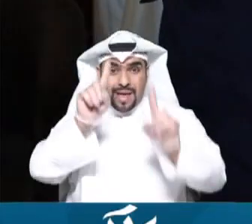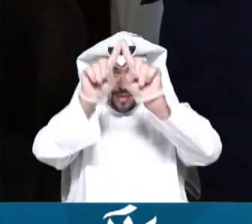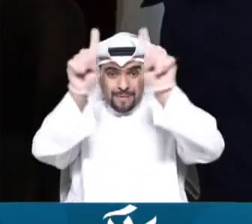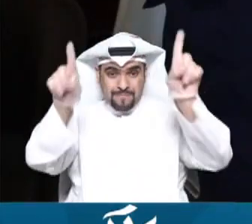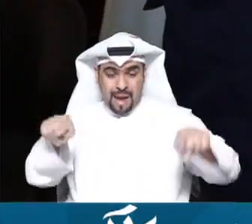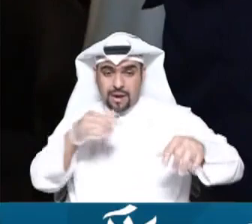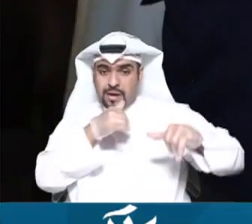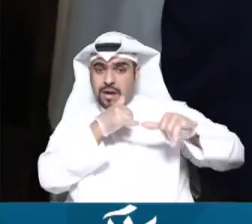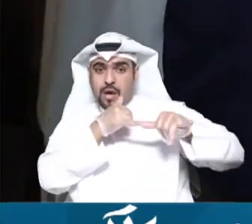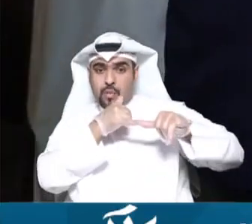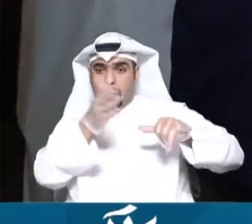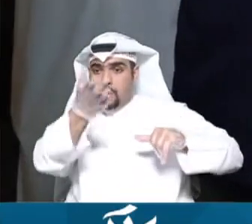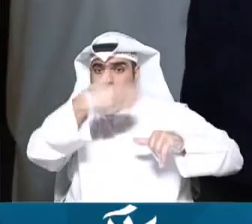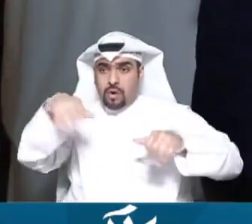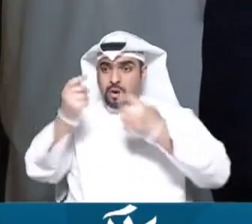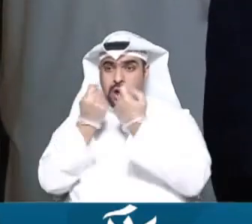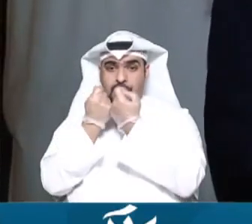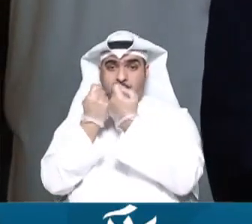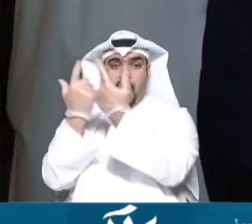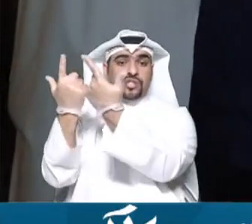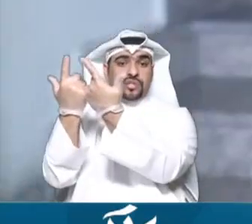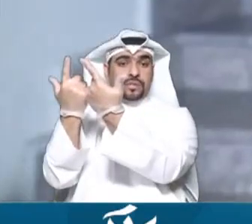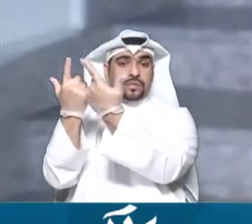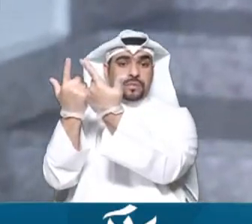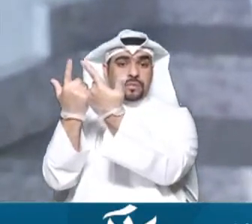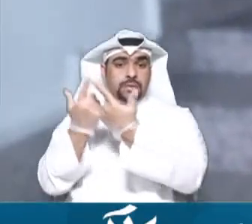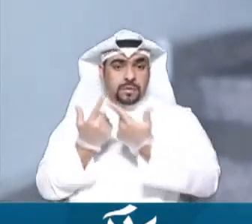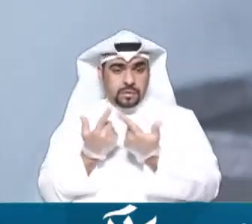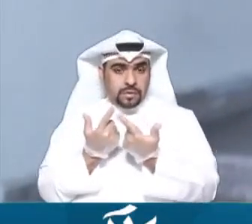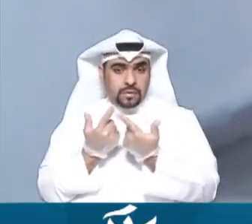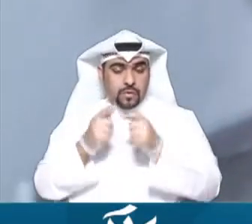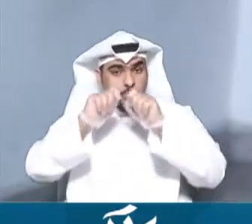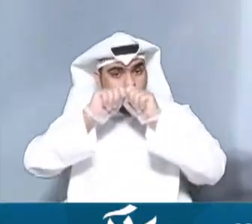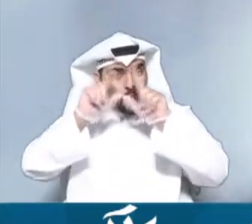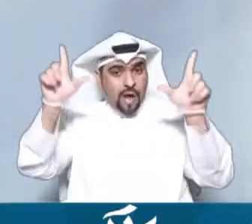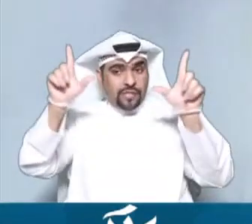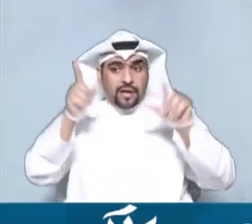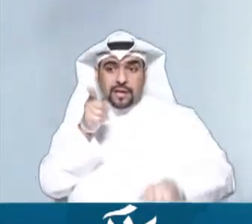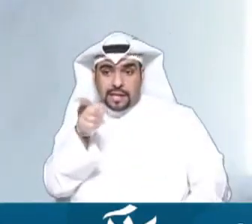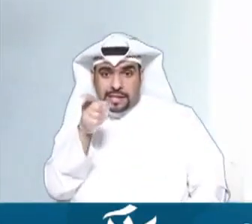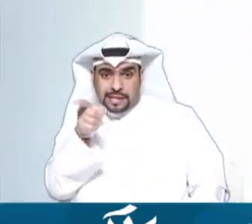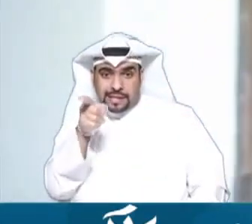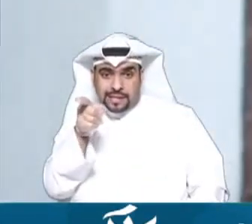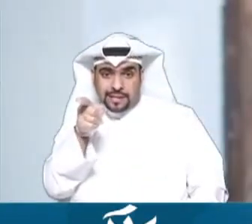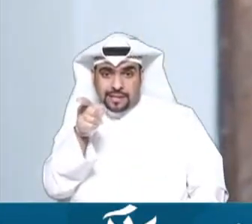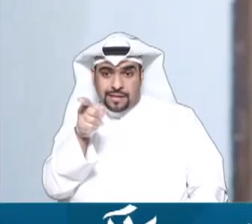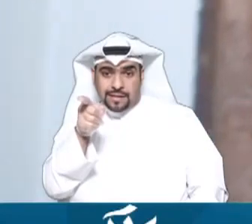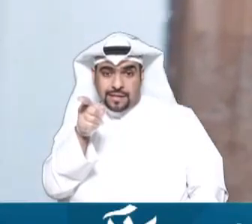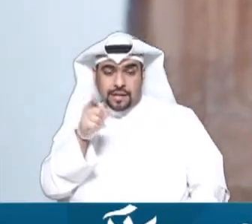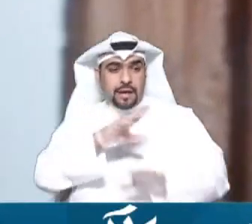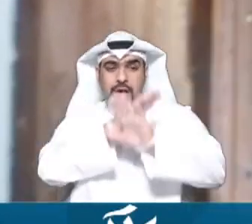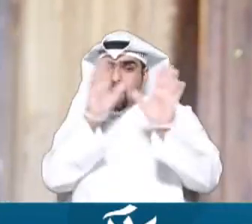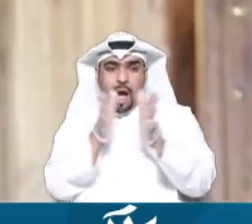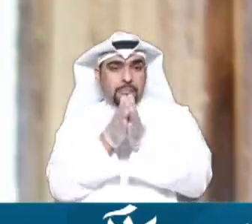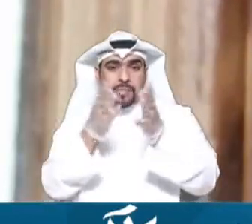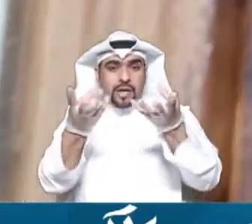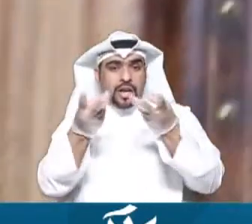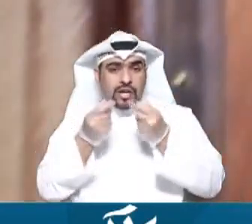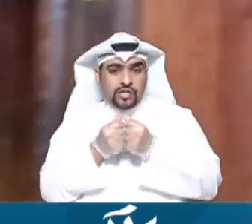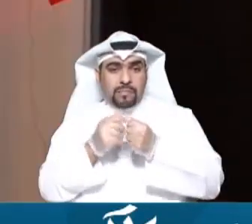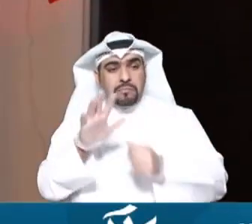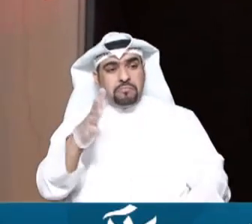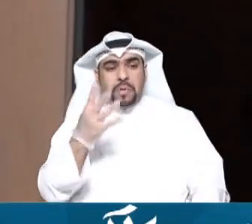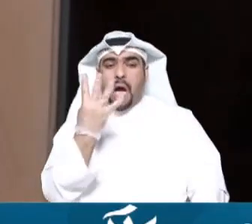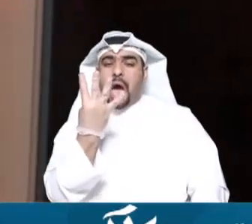قلت كلهم انحاشوا، اعترفت بنفسك وقدام الناس. انت ايش كثر كم واحد كانوا؟ والله ما يمكن ما